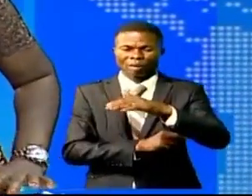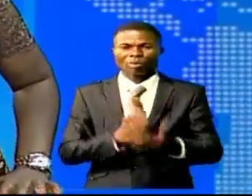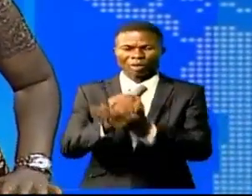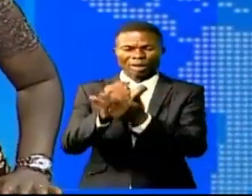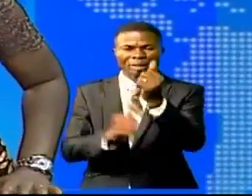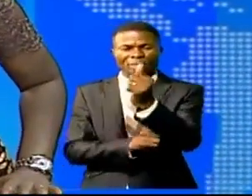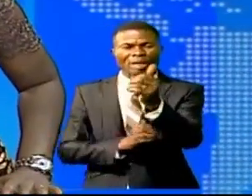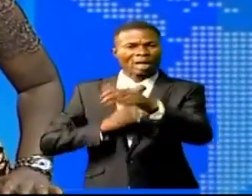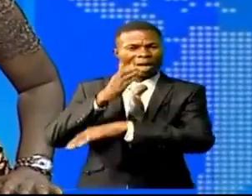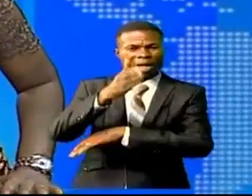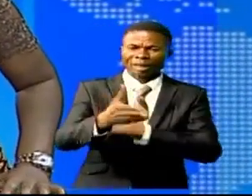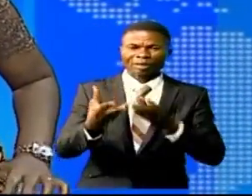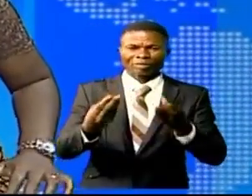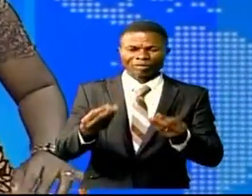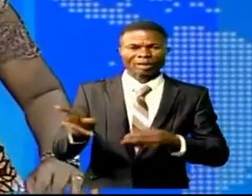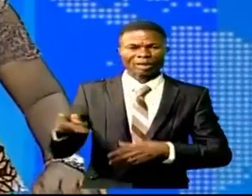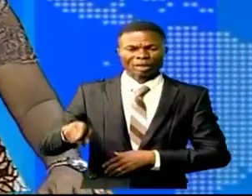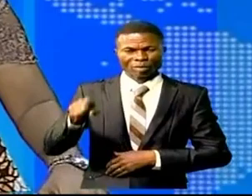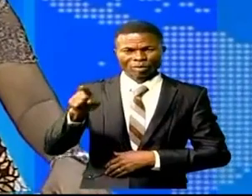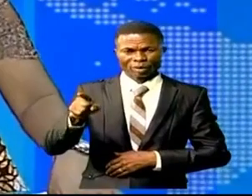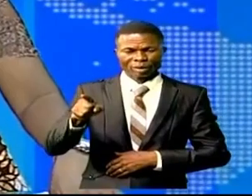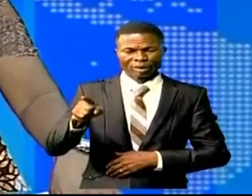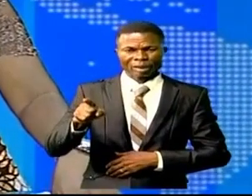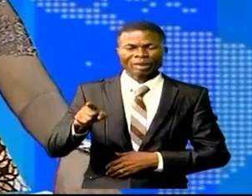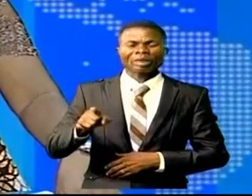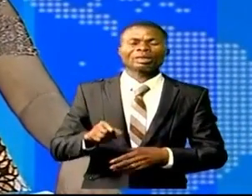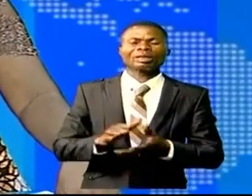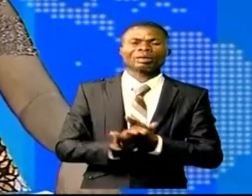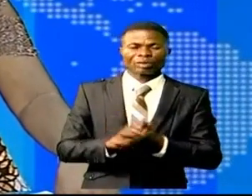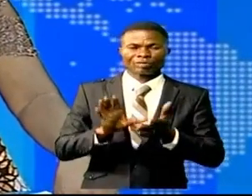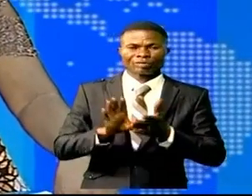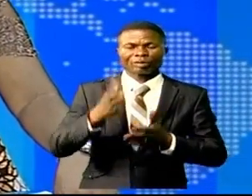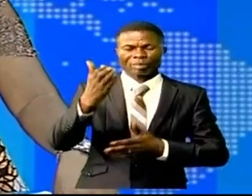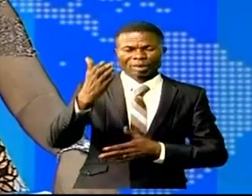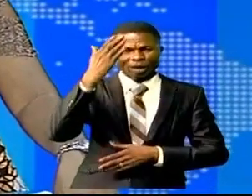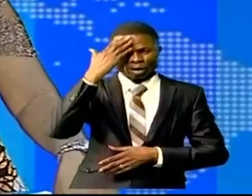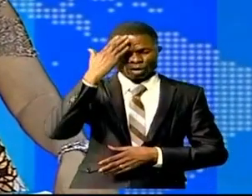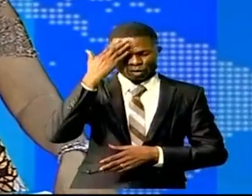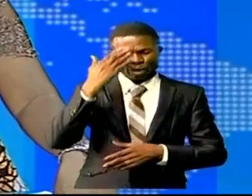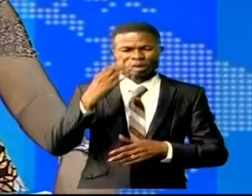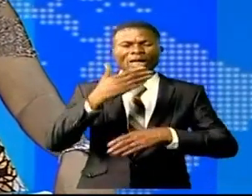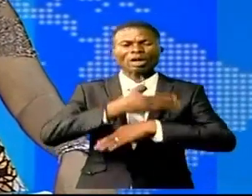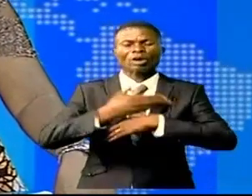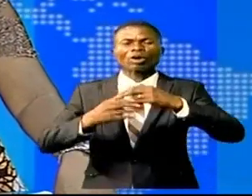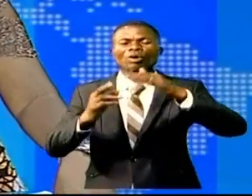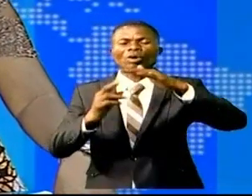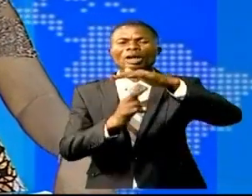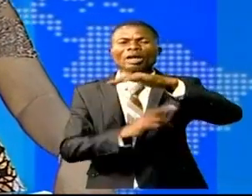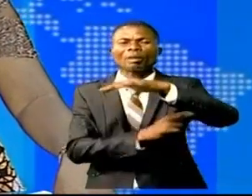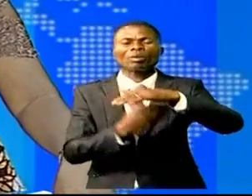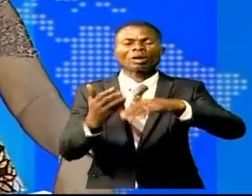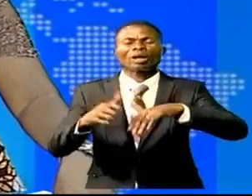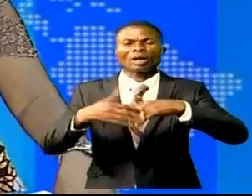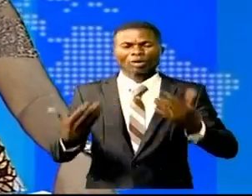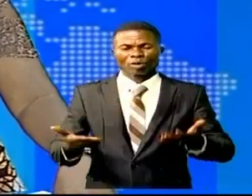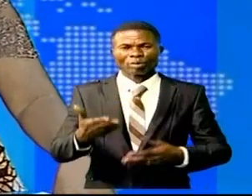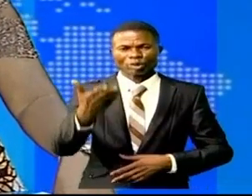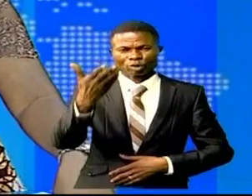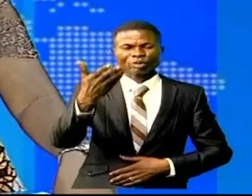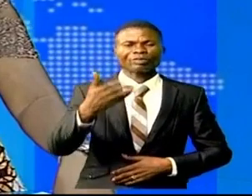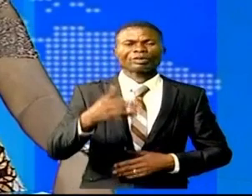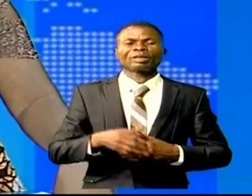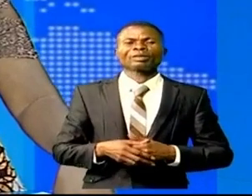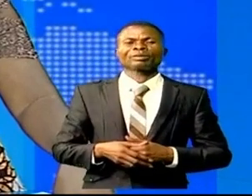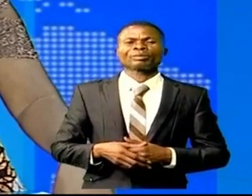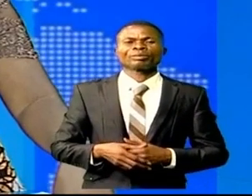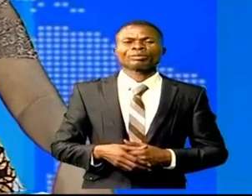circulation dans cette province sous état de siège. Images et commentaires, Serge Carba de la RTNC